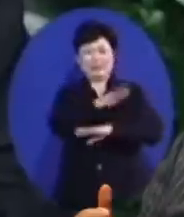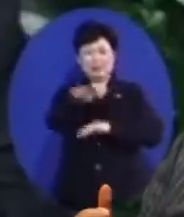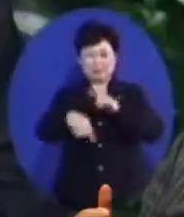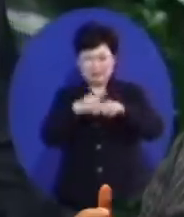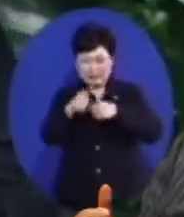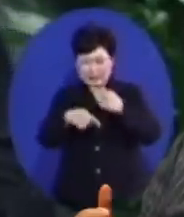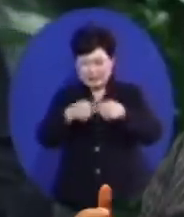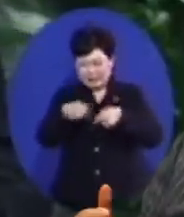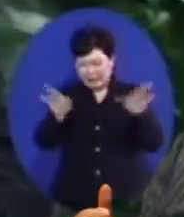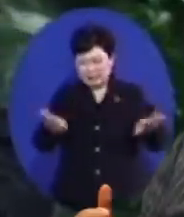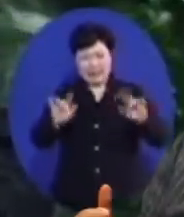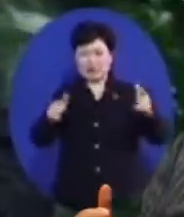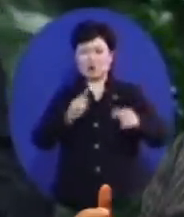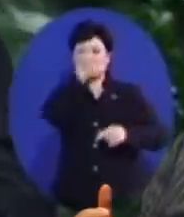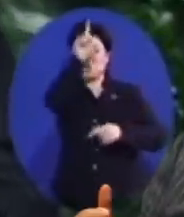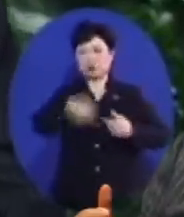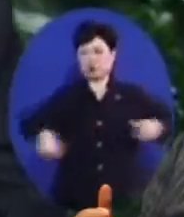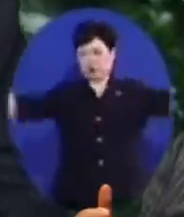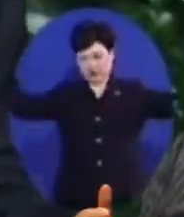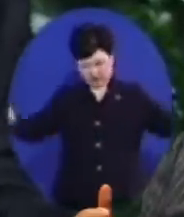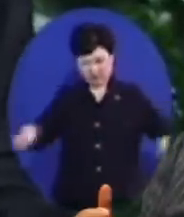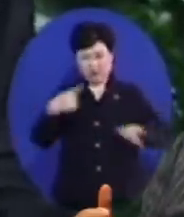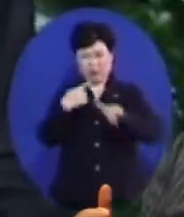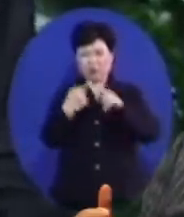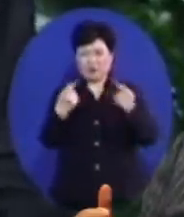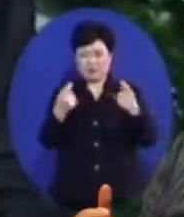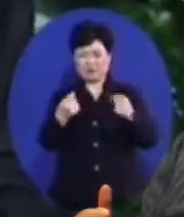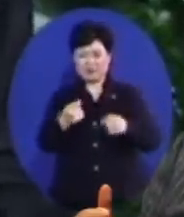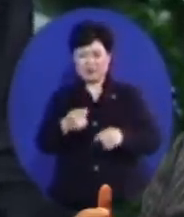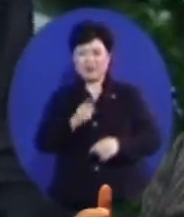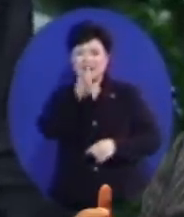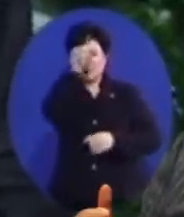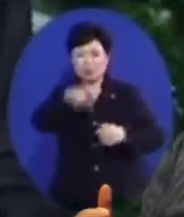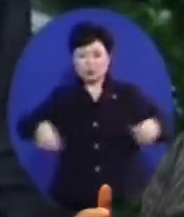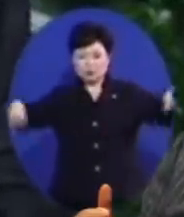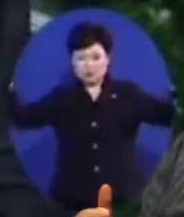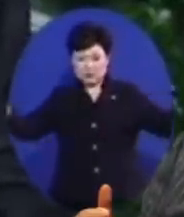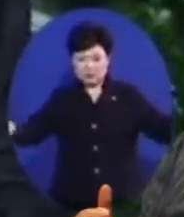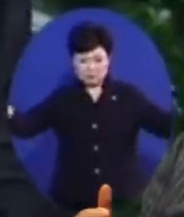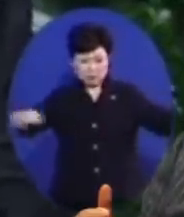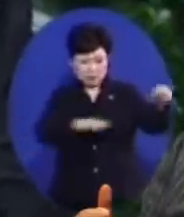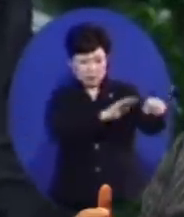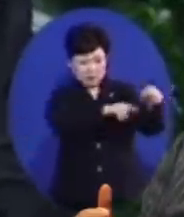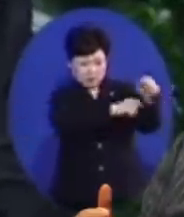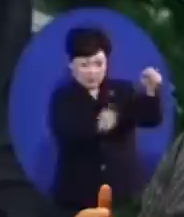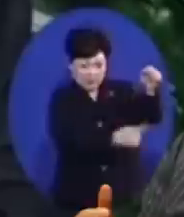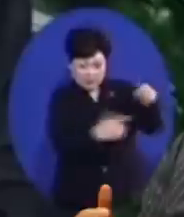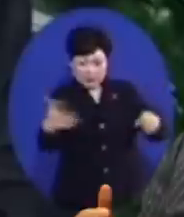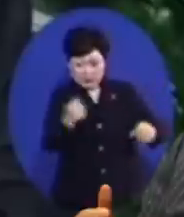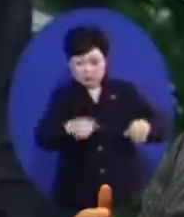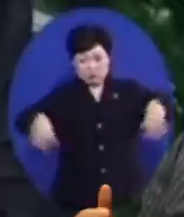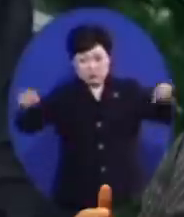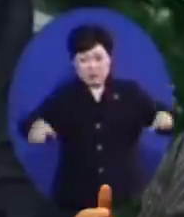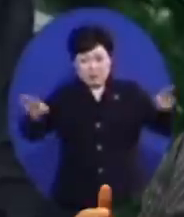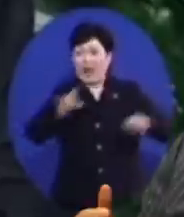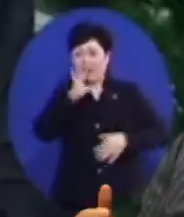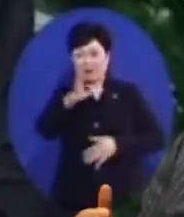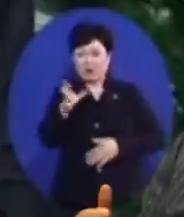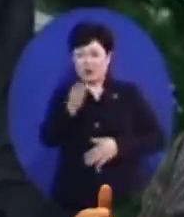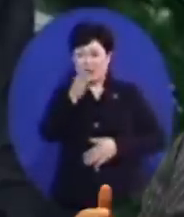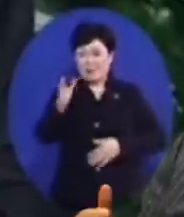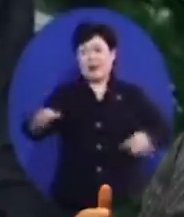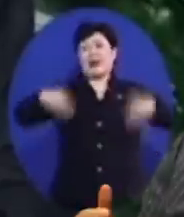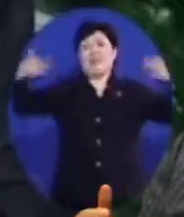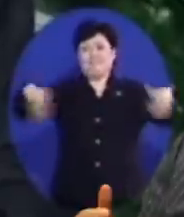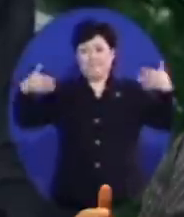독수리 새끼들인 것입니다. 이 독수리 새끼는 날개로서 날면 안 됩니다. 바람 타고 날아야지. 성령의 바람